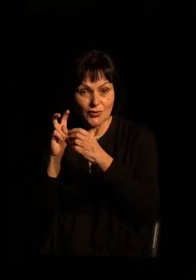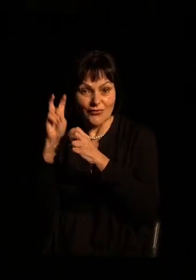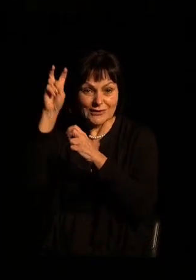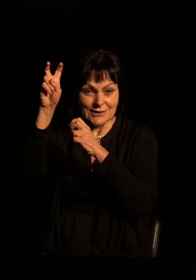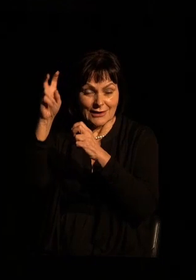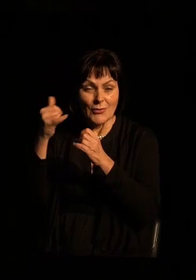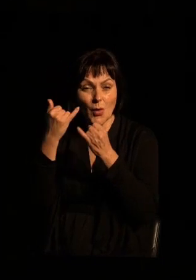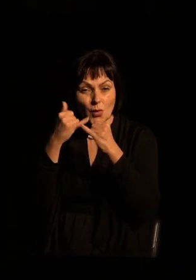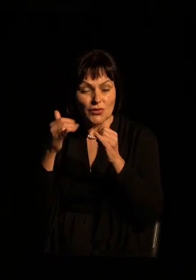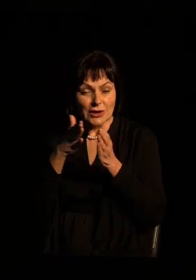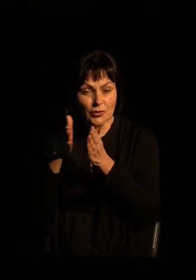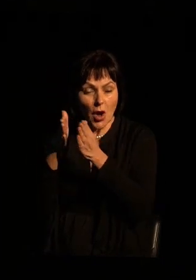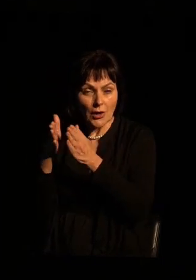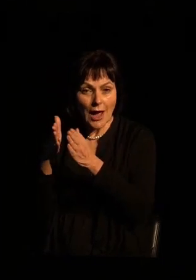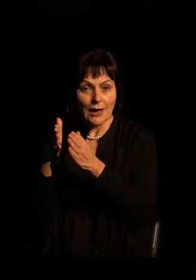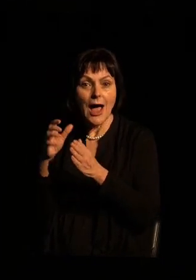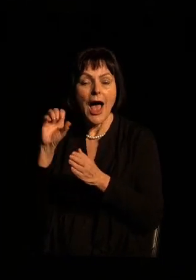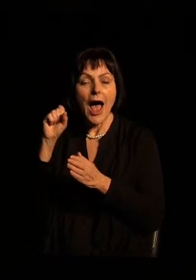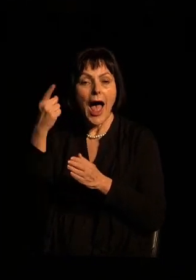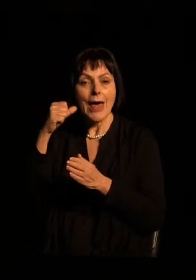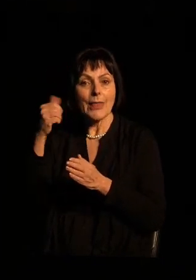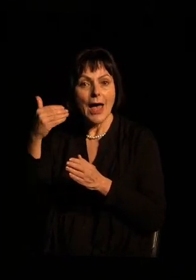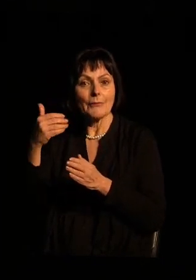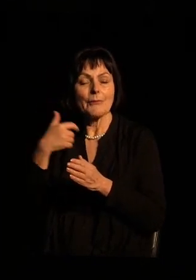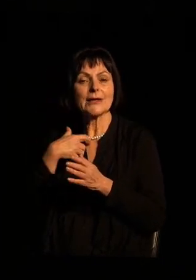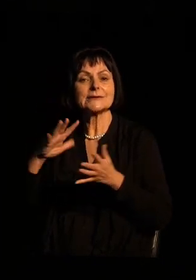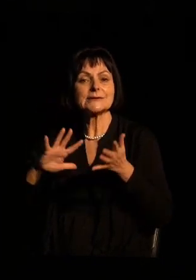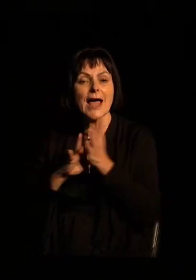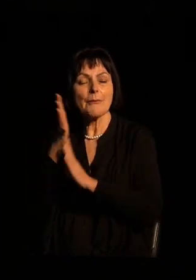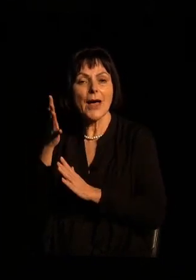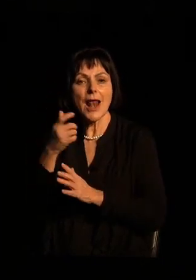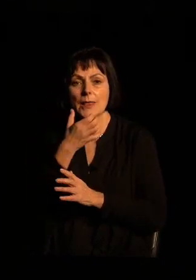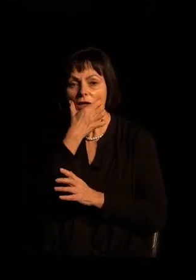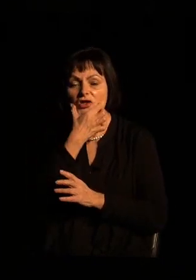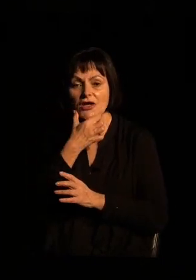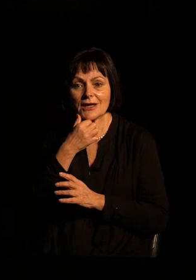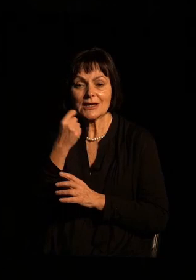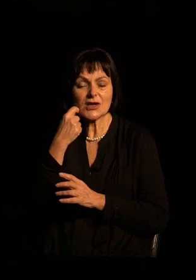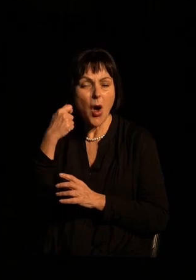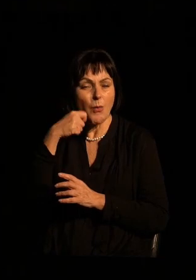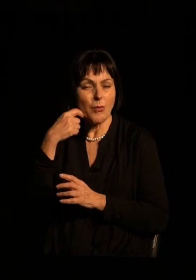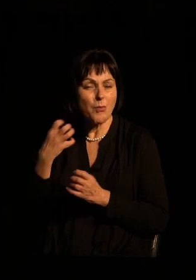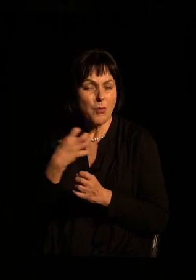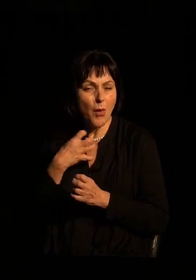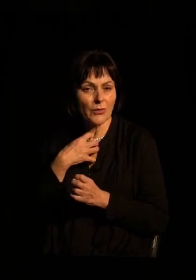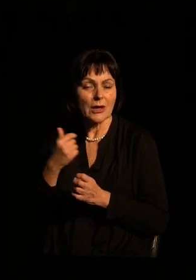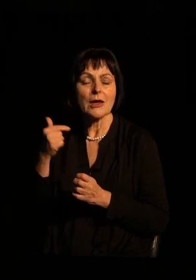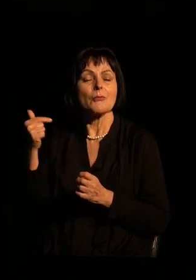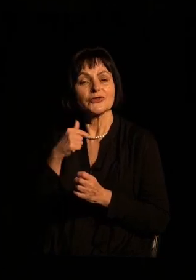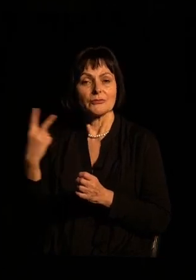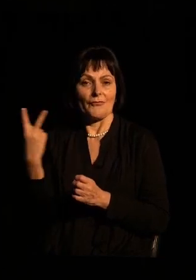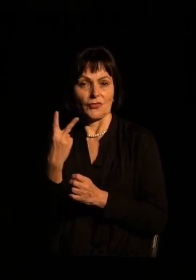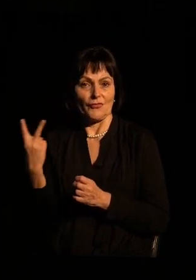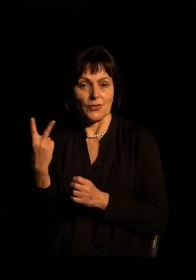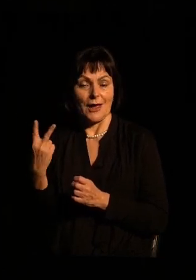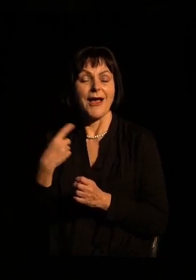już po różnych innych drogach, no właśnie Adaś dostał zapalenia chyba szczęki z zębem i niestety musieliśmy iść w